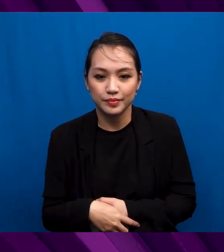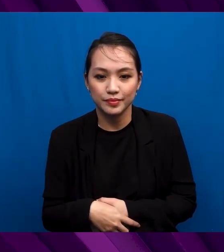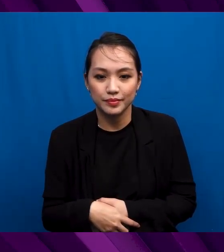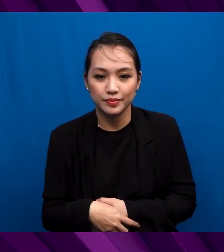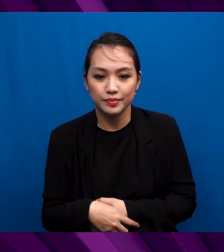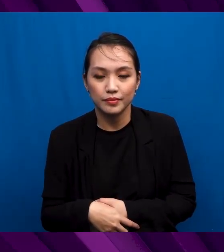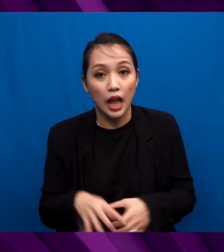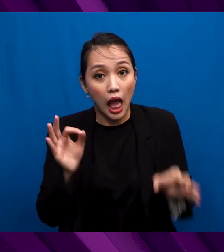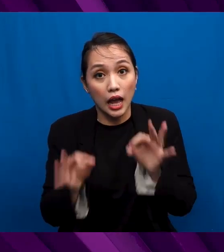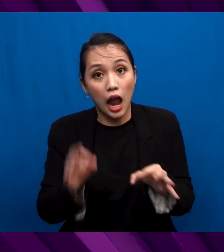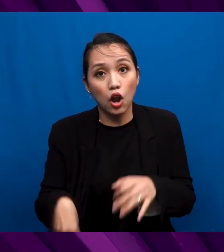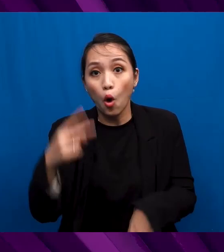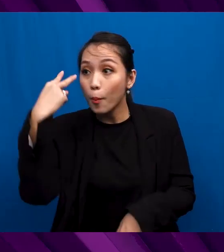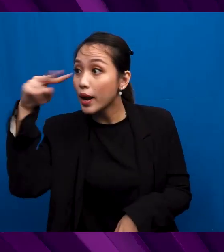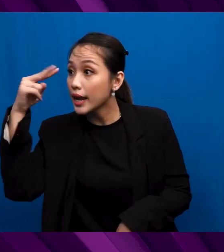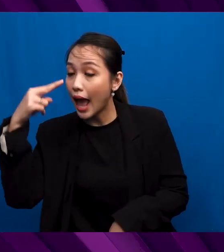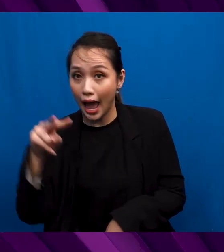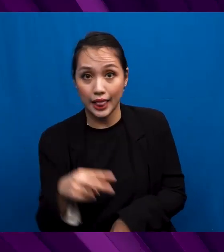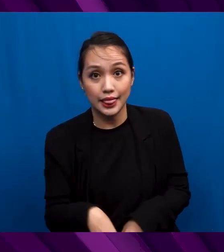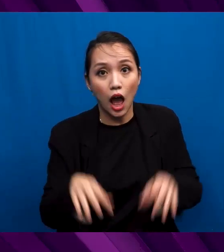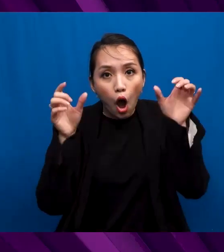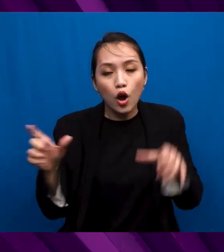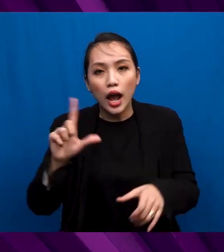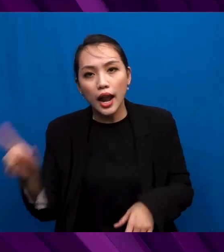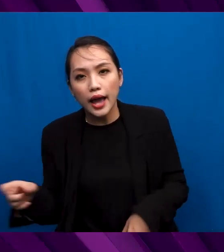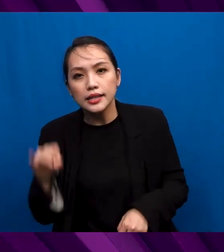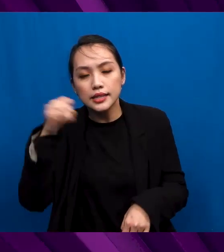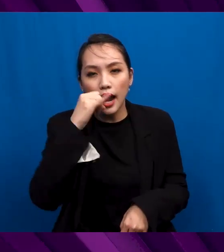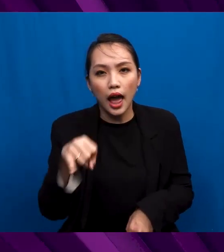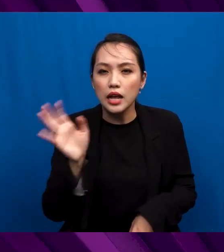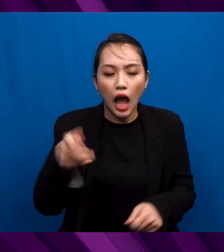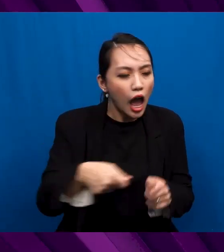semakin erat dengan Allah supaya kita tetap berdiri dalam kebenaran.